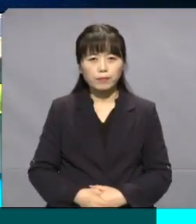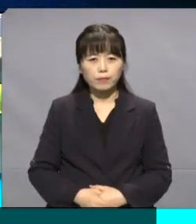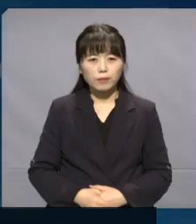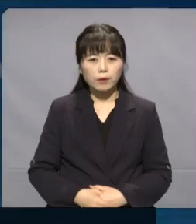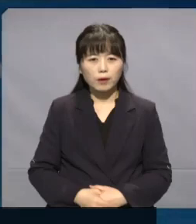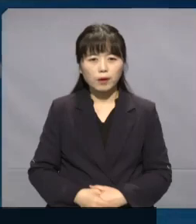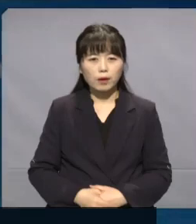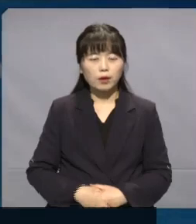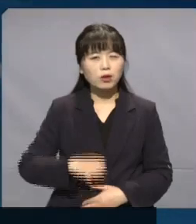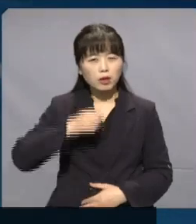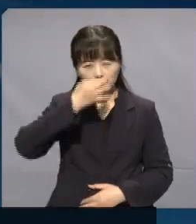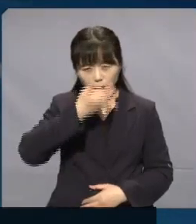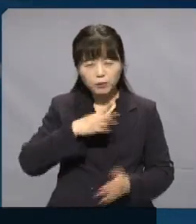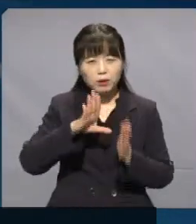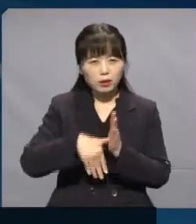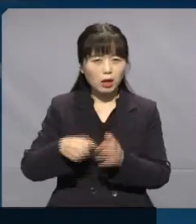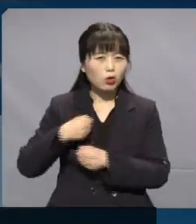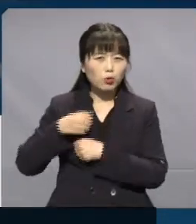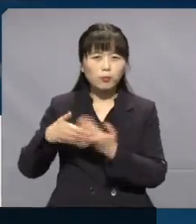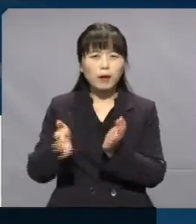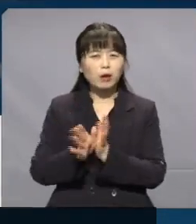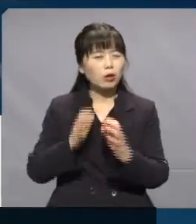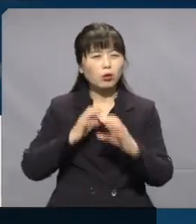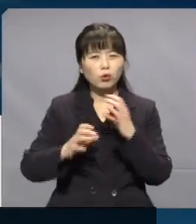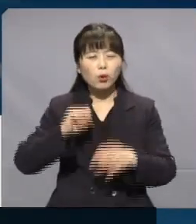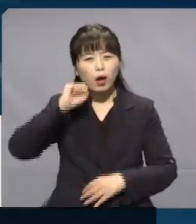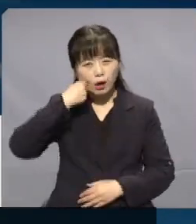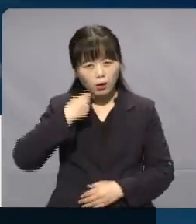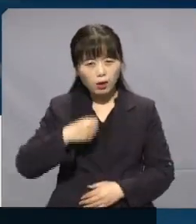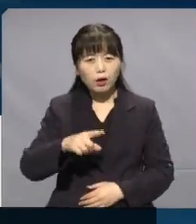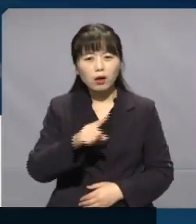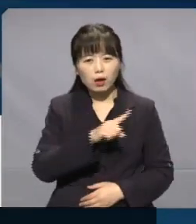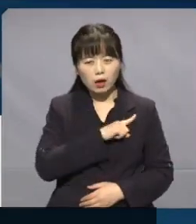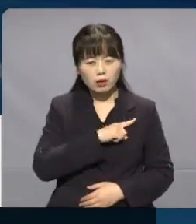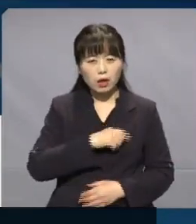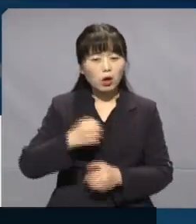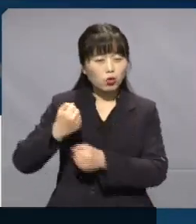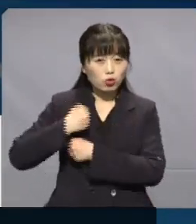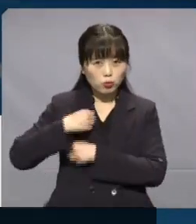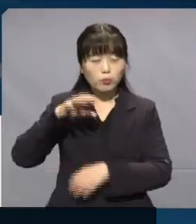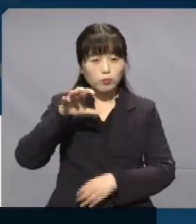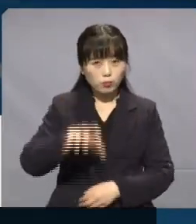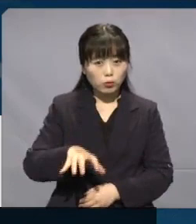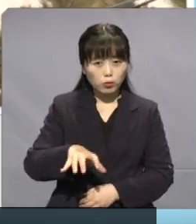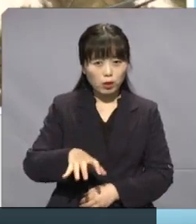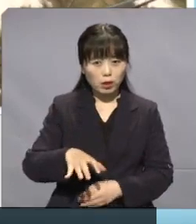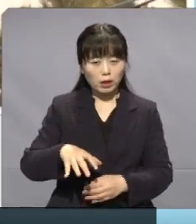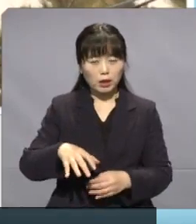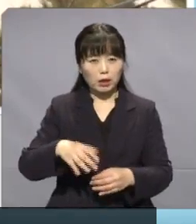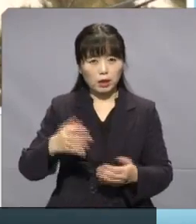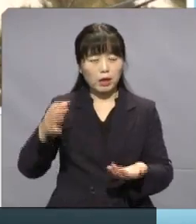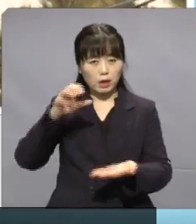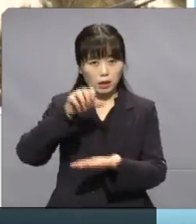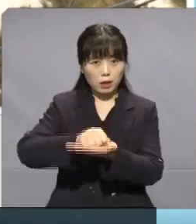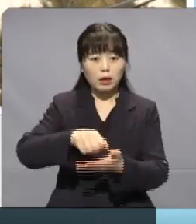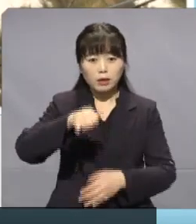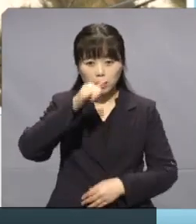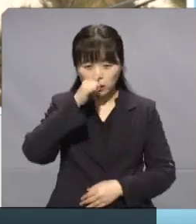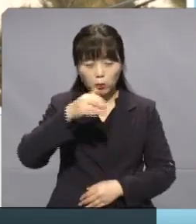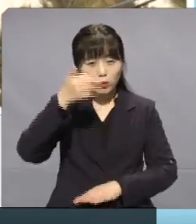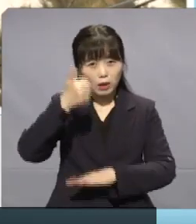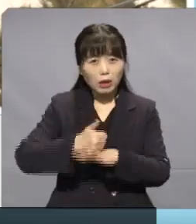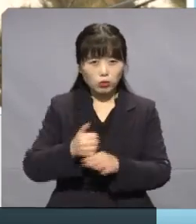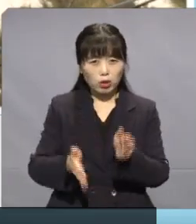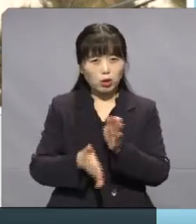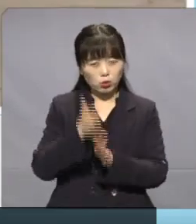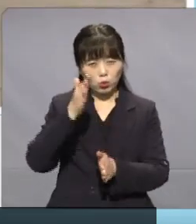지난한 시절이었습니다. 네. 국방부랑 소통하기가 쉽지 않거든요. 예. 가장 중요한 게 군부대가 먼저 자리를 잡고 있었고 네네. 도심내 그리고 나중에 이제